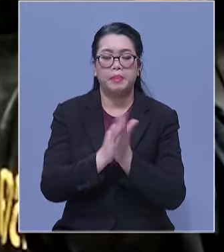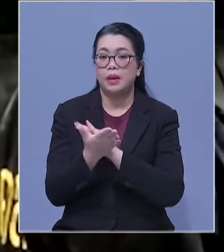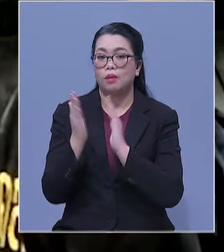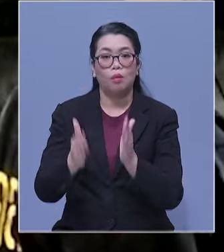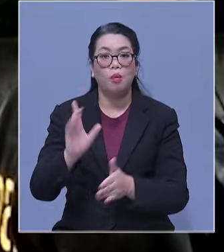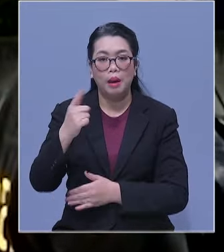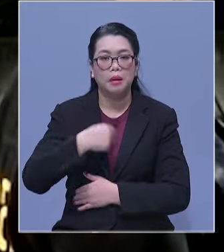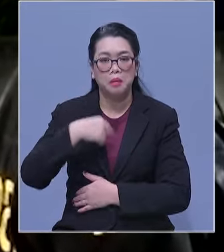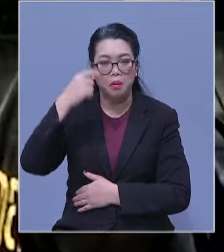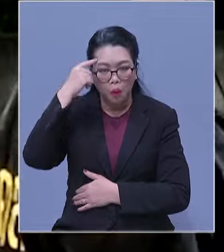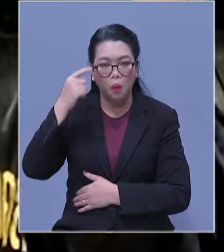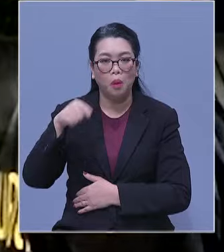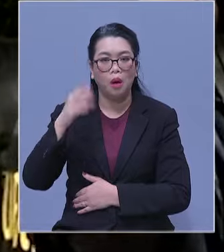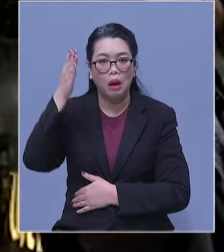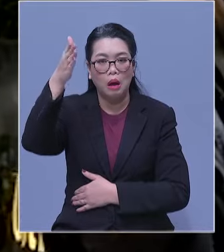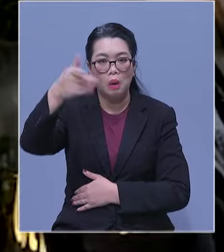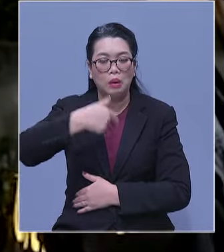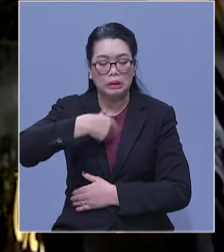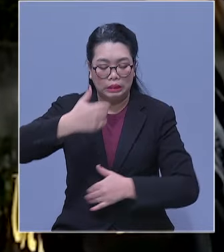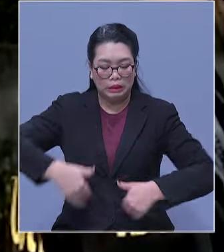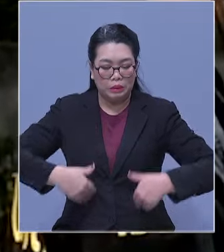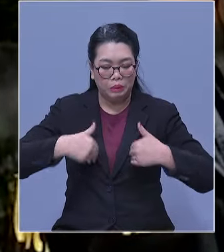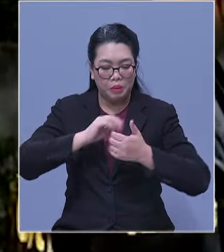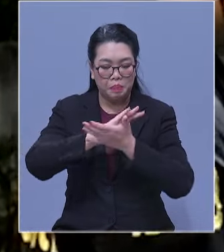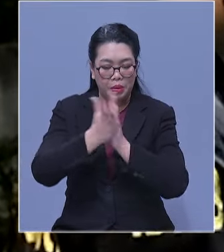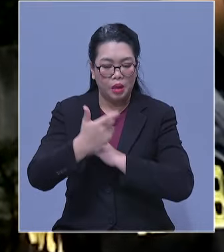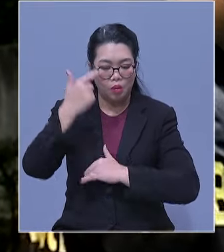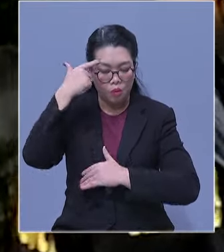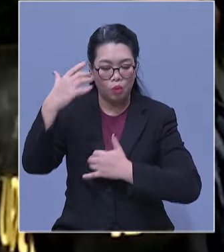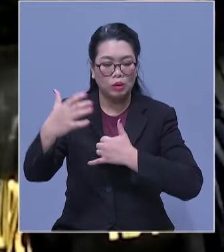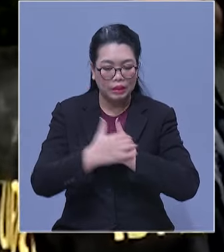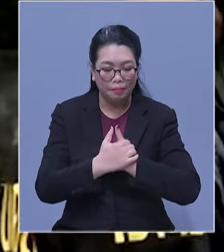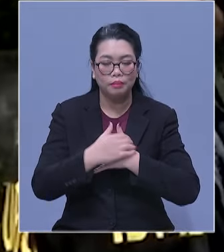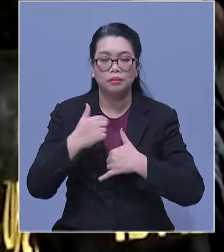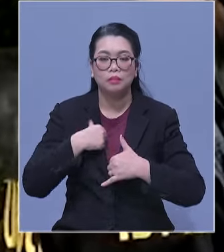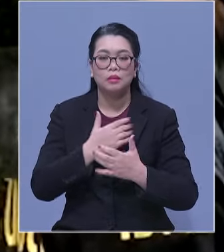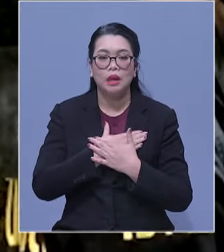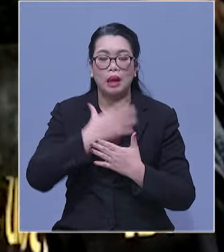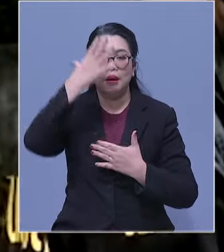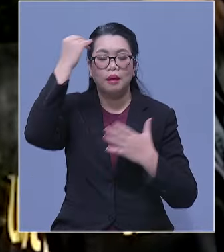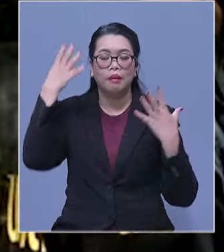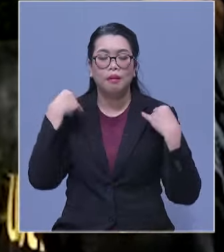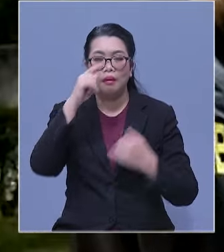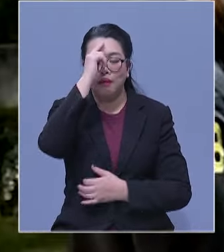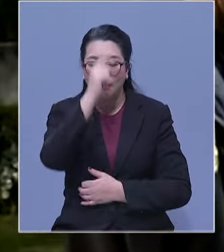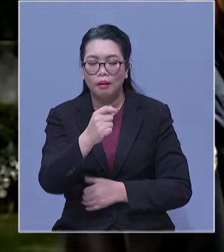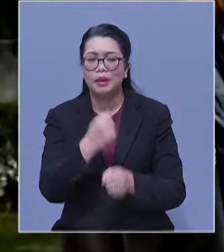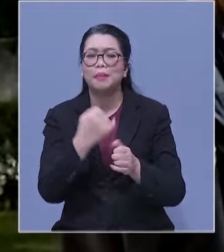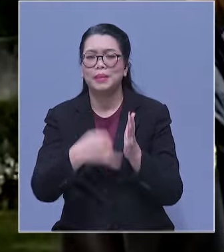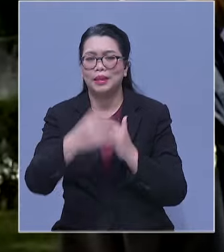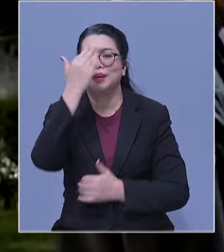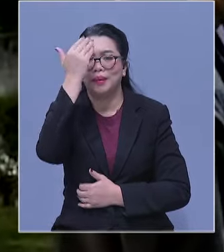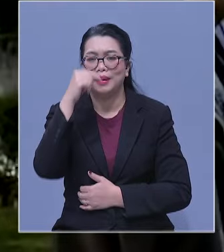รู้ขนาดนี้เลยเหรอ รู้อนาคตหรอ รู้อนาคต แล้วโดนจับได้ไง แล้วถ้าคุณเนี่ยรักองค์เทพเคารพองค์เทพคุณไม่น่าทำความผิดนะ